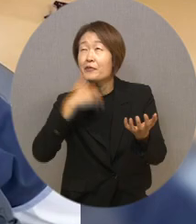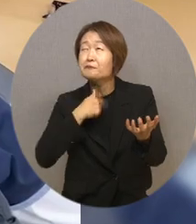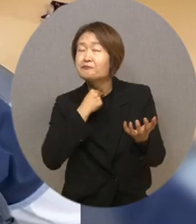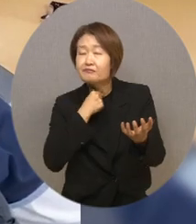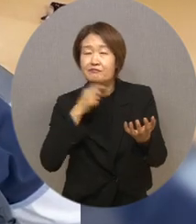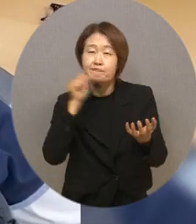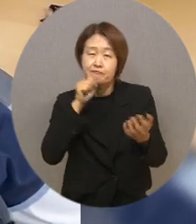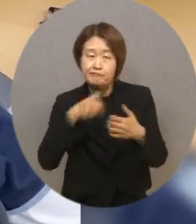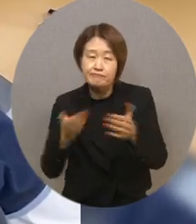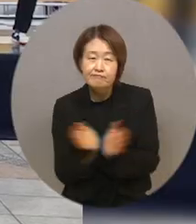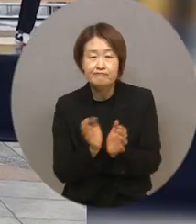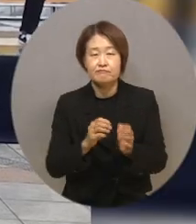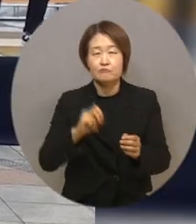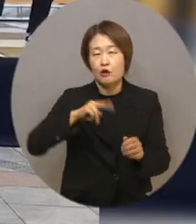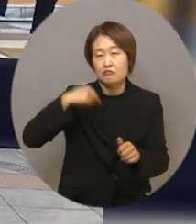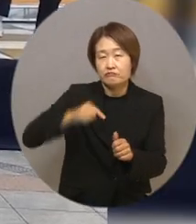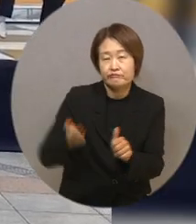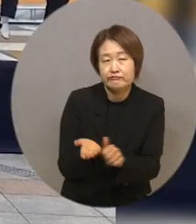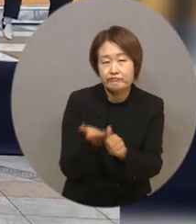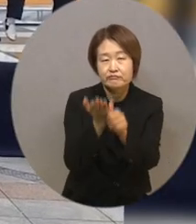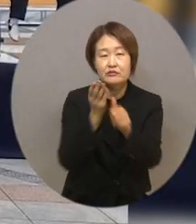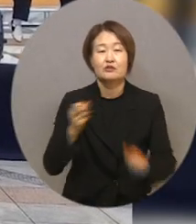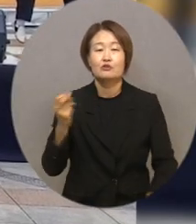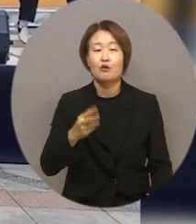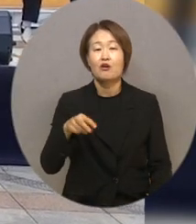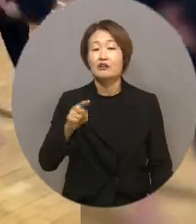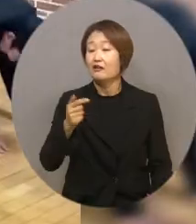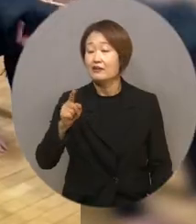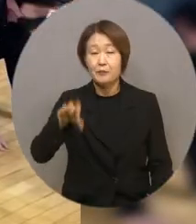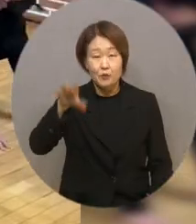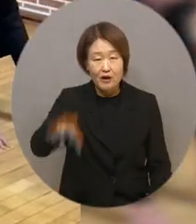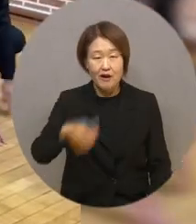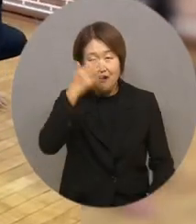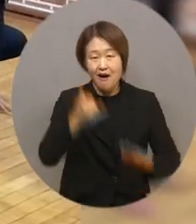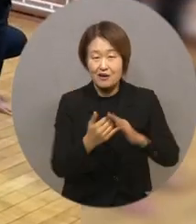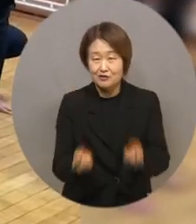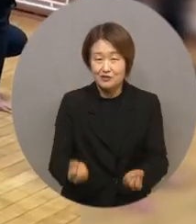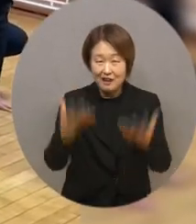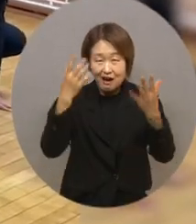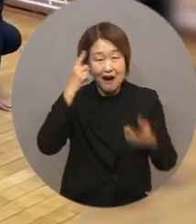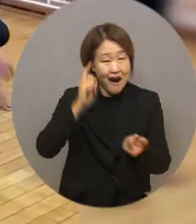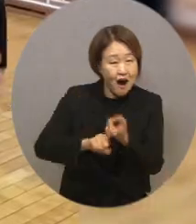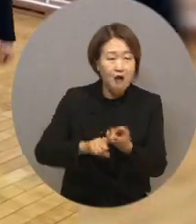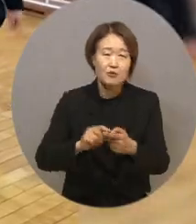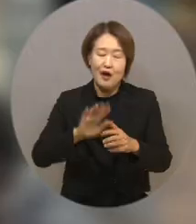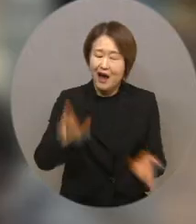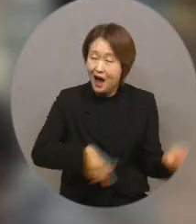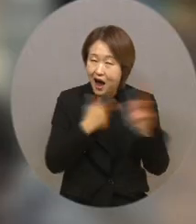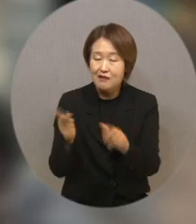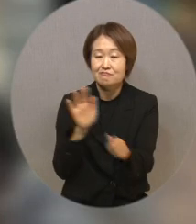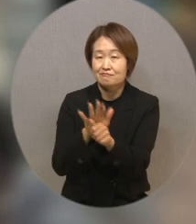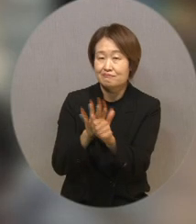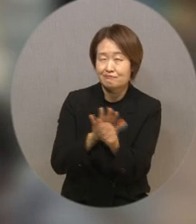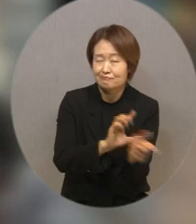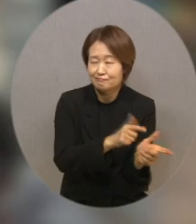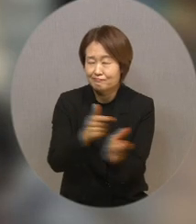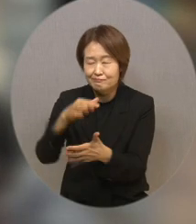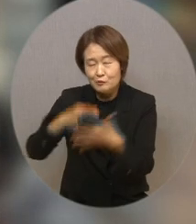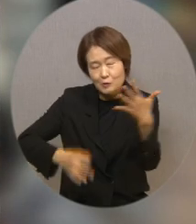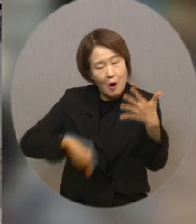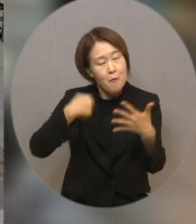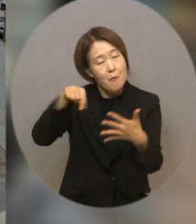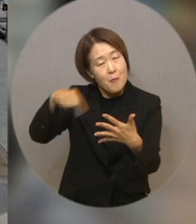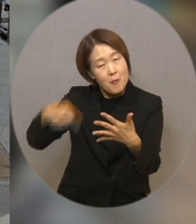동아리 육성 프로그램, 서남권 청소년 축제, 관심공 학생 온종일 케어 활동 등 다양한 프로그램으로